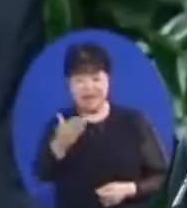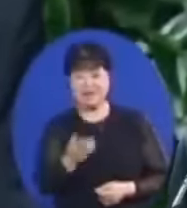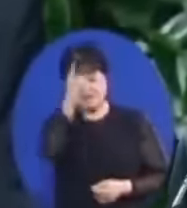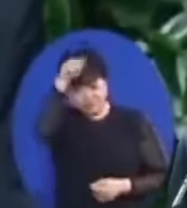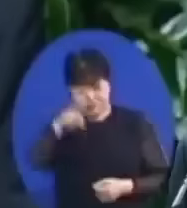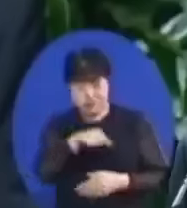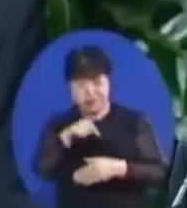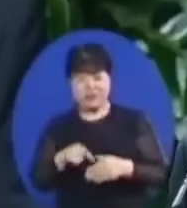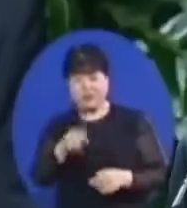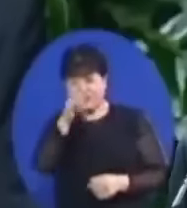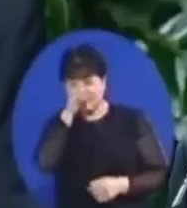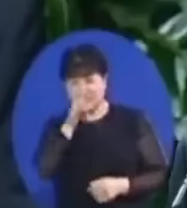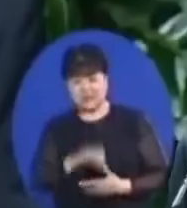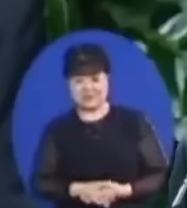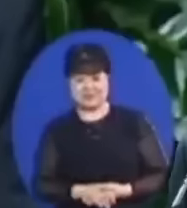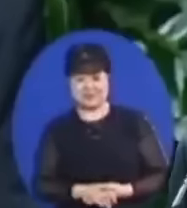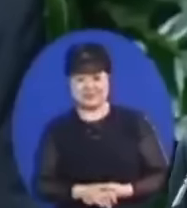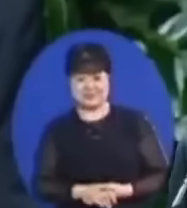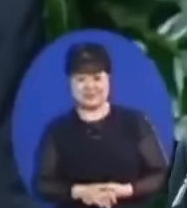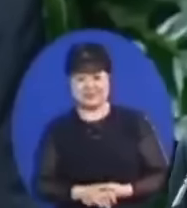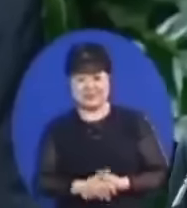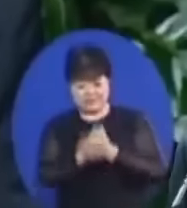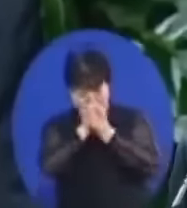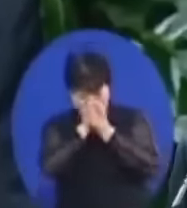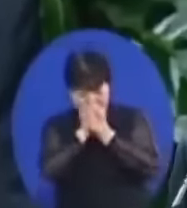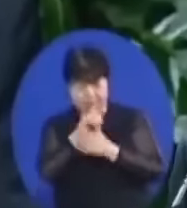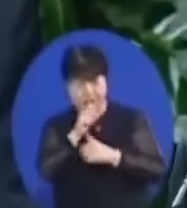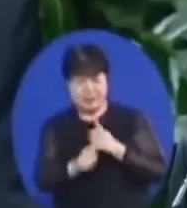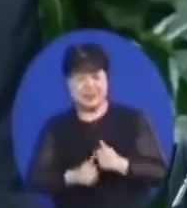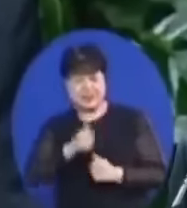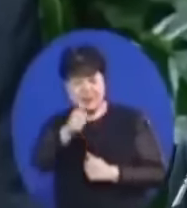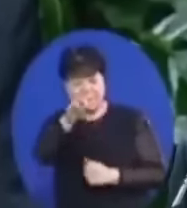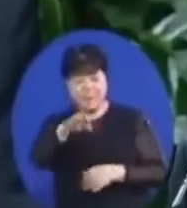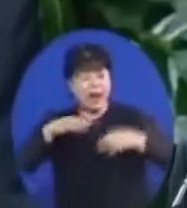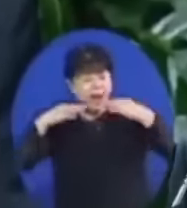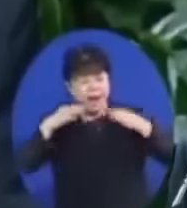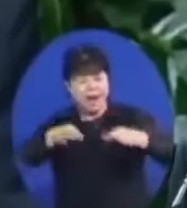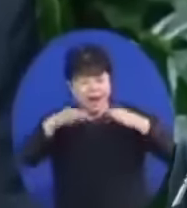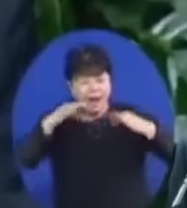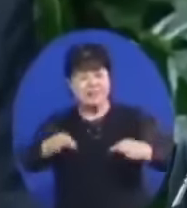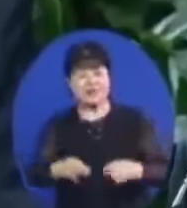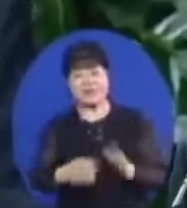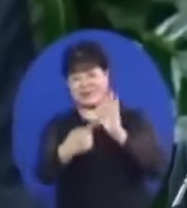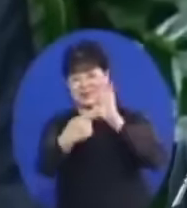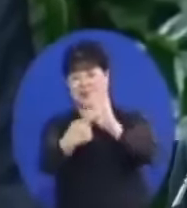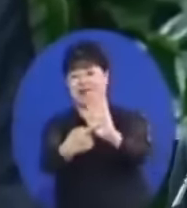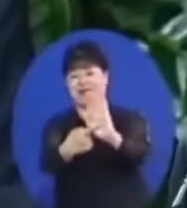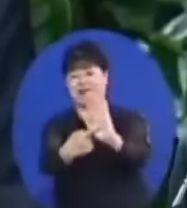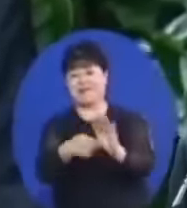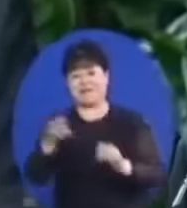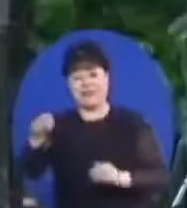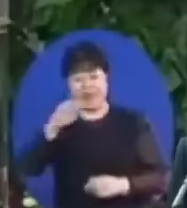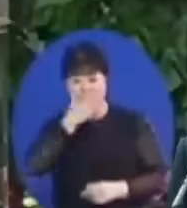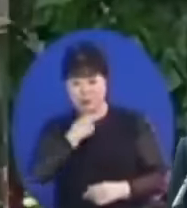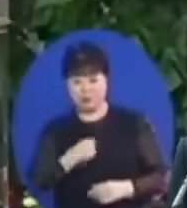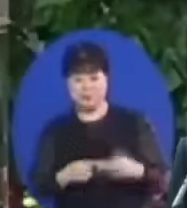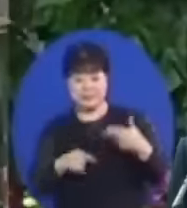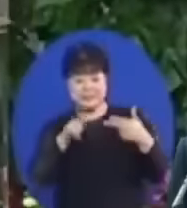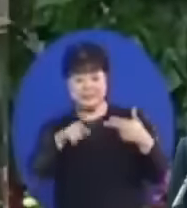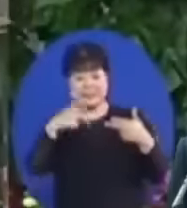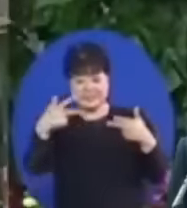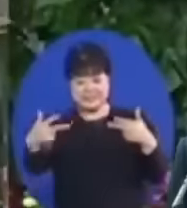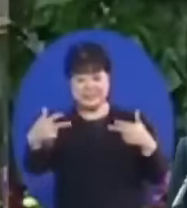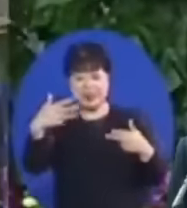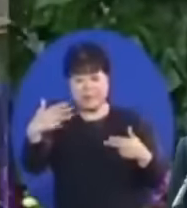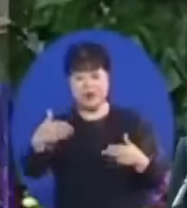우주 가운데 어디에서 하나님을 찾겠습니까? 그러나 그런 사람에게는 하나님이 날 찾으라고 나타나는 것입니다. 마태복음 7장